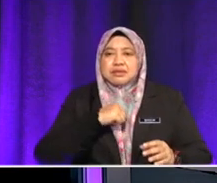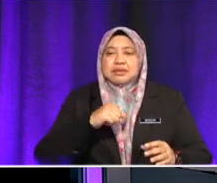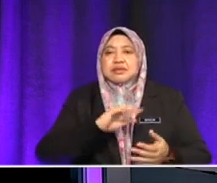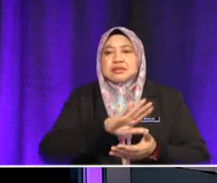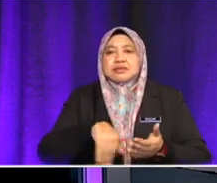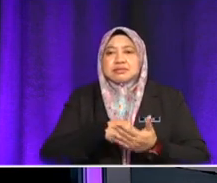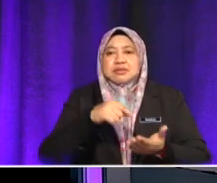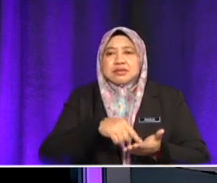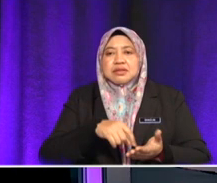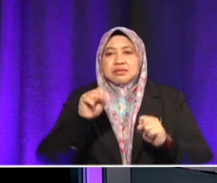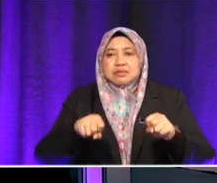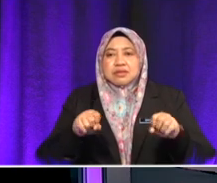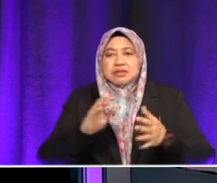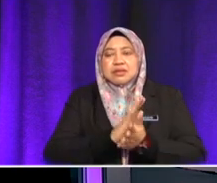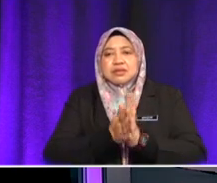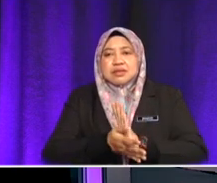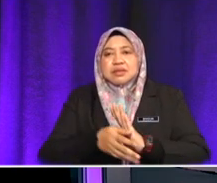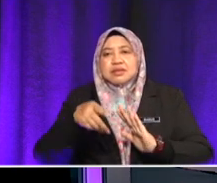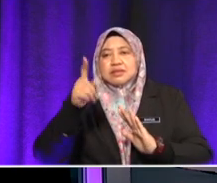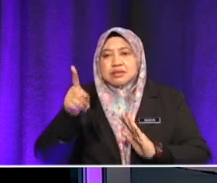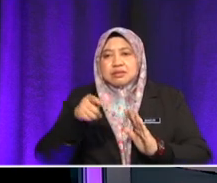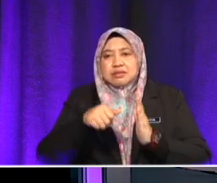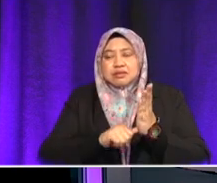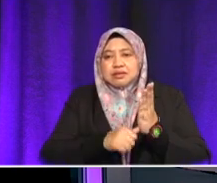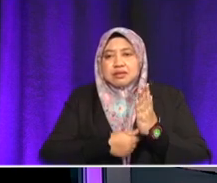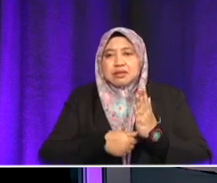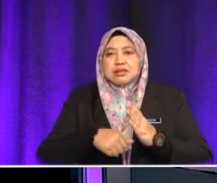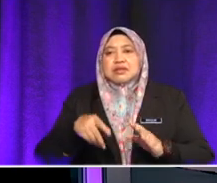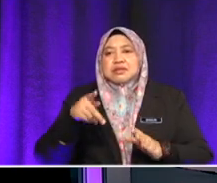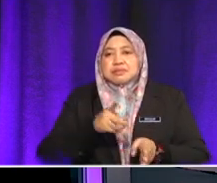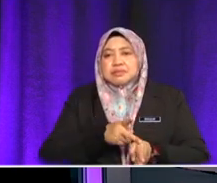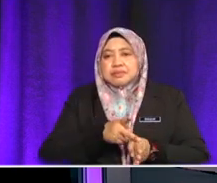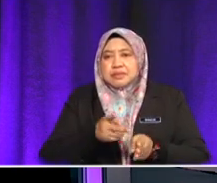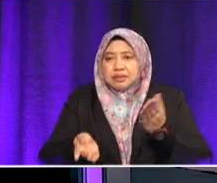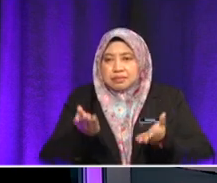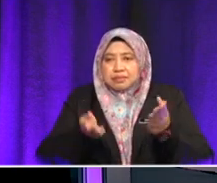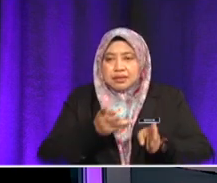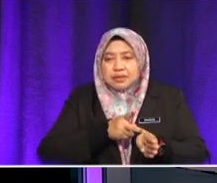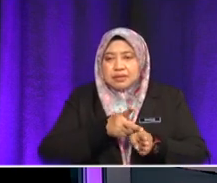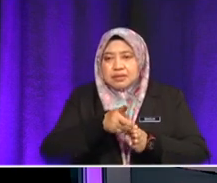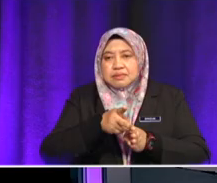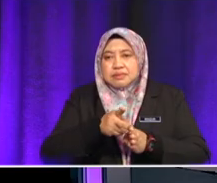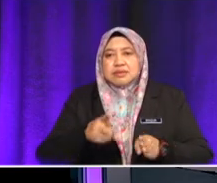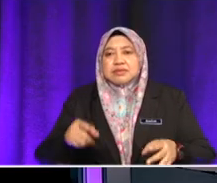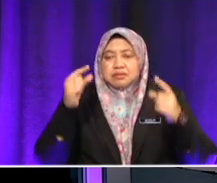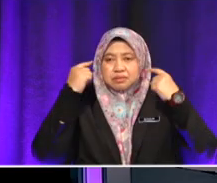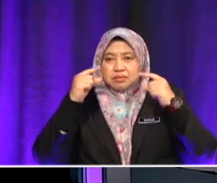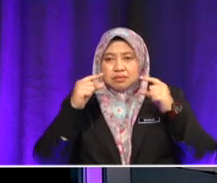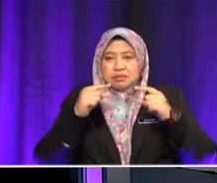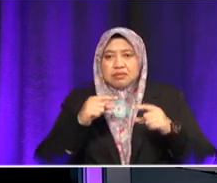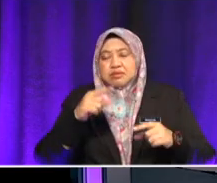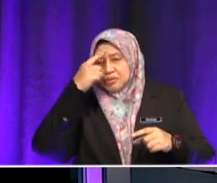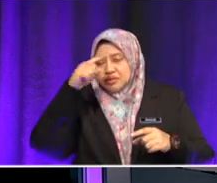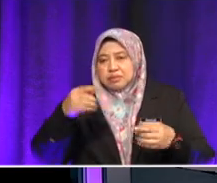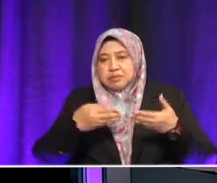satu asas kepada pertimbangan profesional guru untuk memberi standar ataupun tahap penguasaan kepada